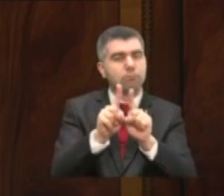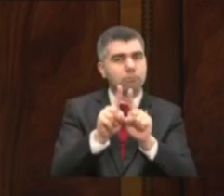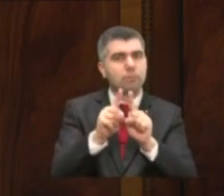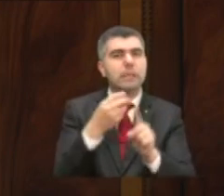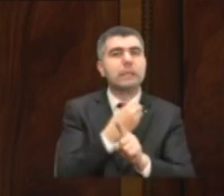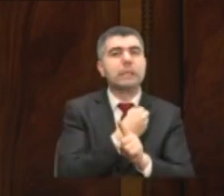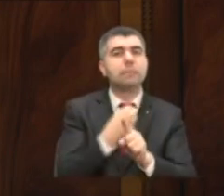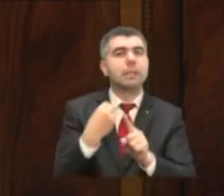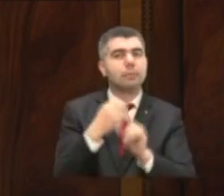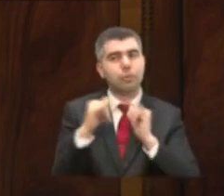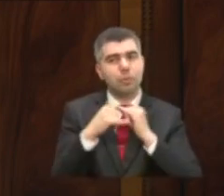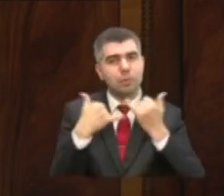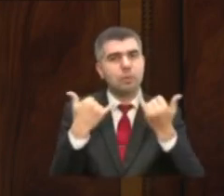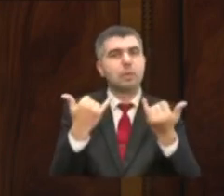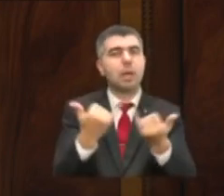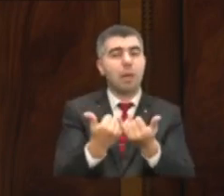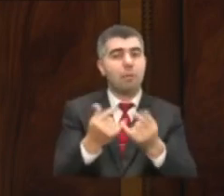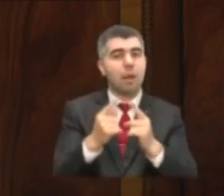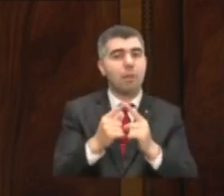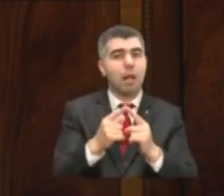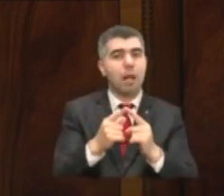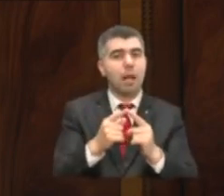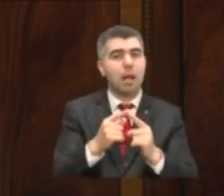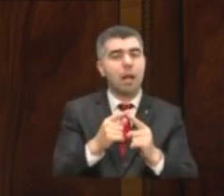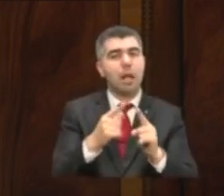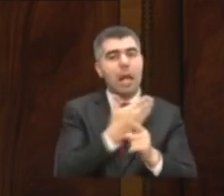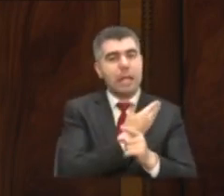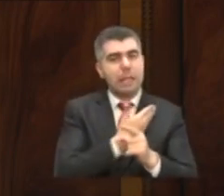طبيب، 90 كل معنا كاتب العام ديال وزارة الصحة،